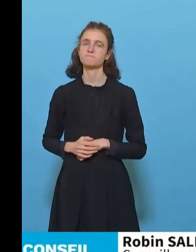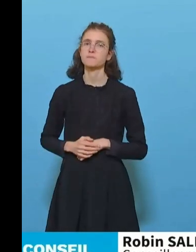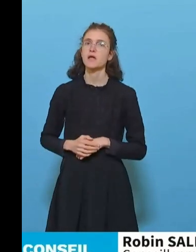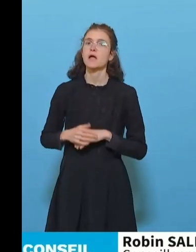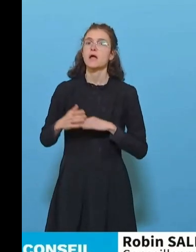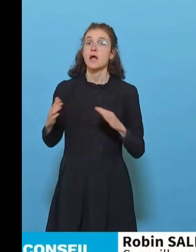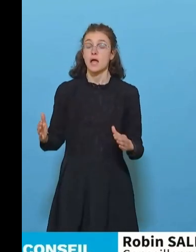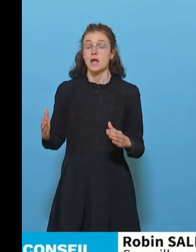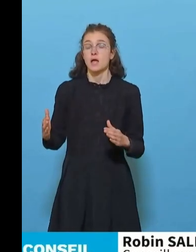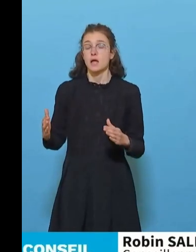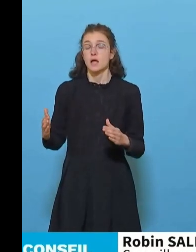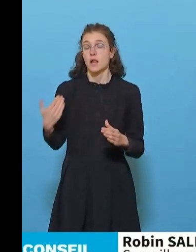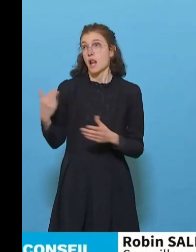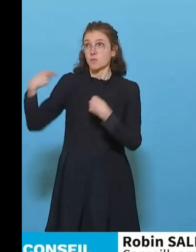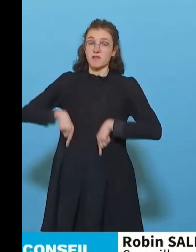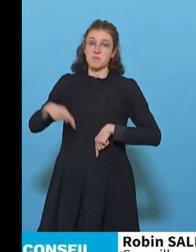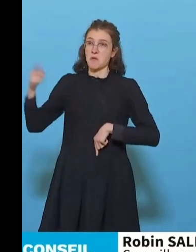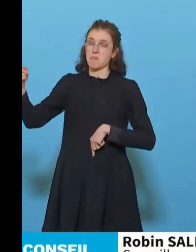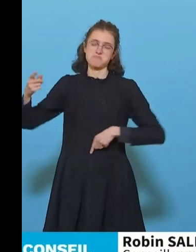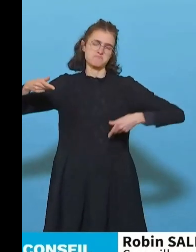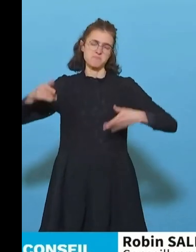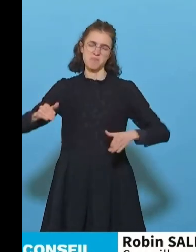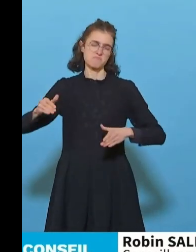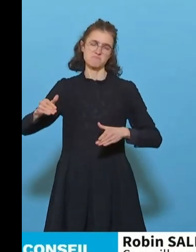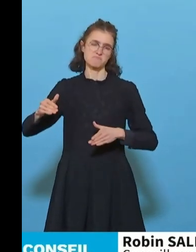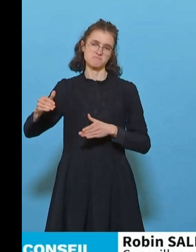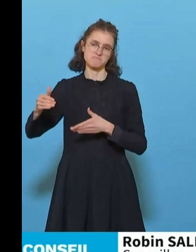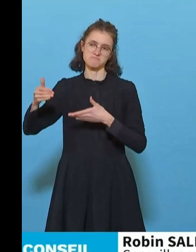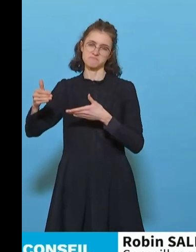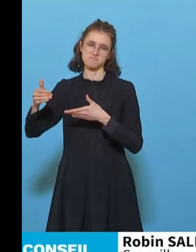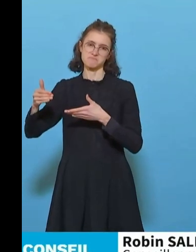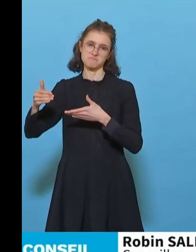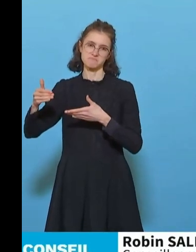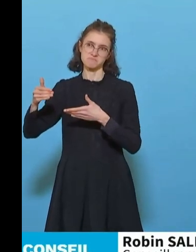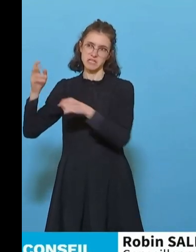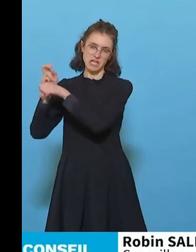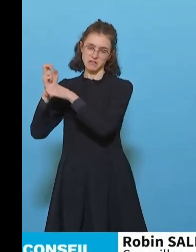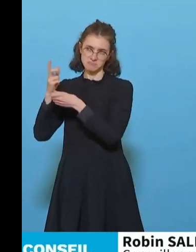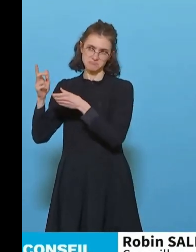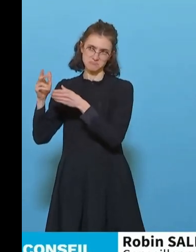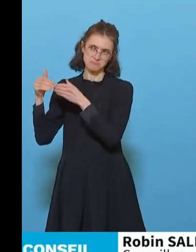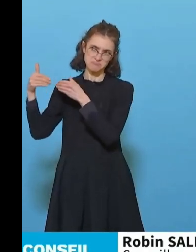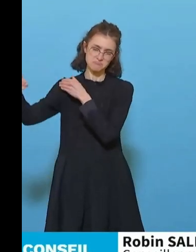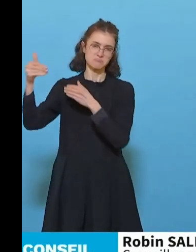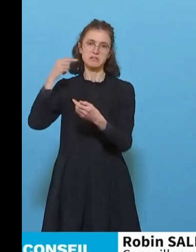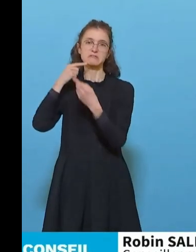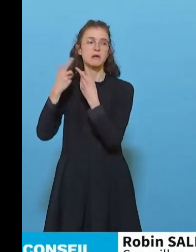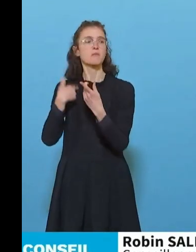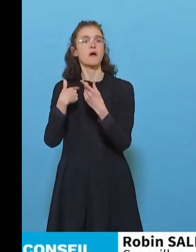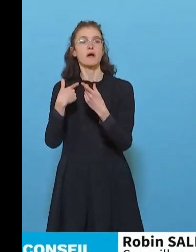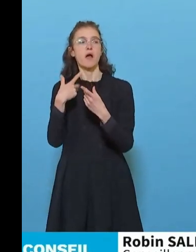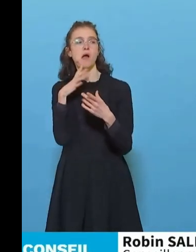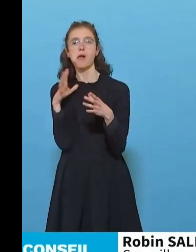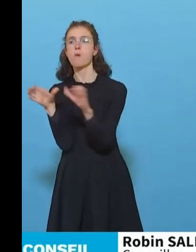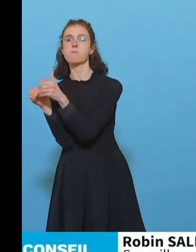plus que jamais suite à son choix délibéré d'entretenir un dialogue exclusif avec l'extrême droite, plutôt que de répondre aux aspirations de